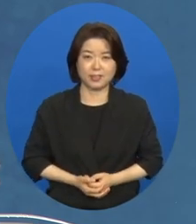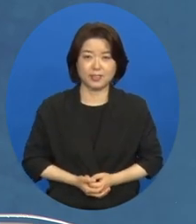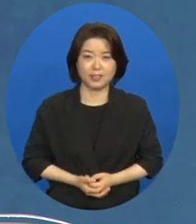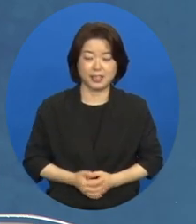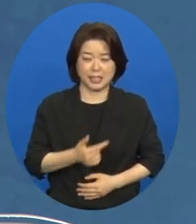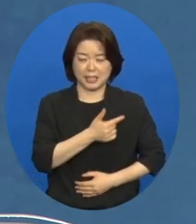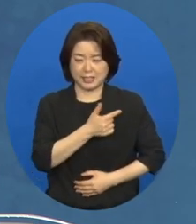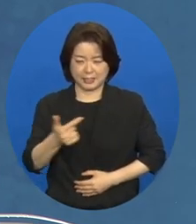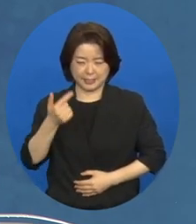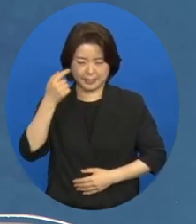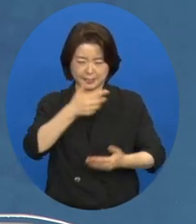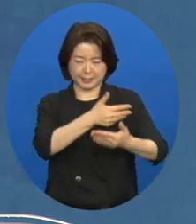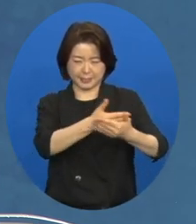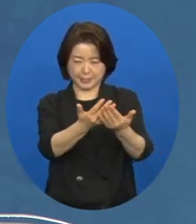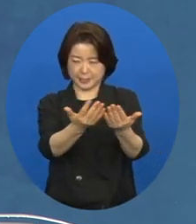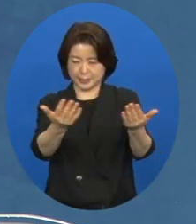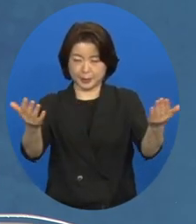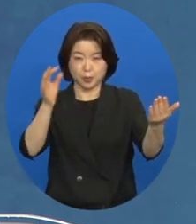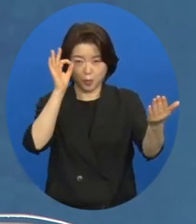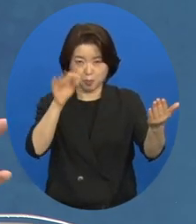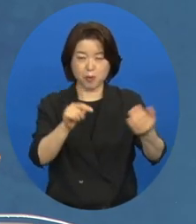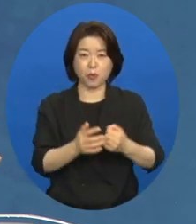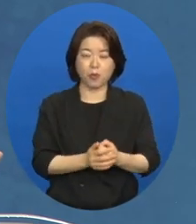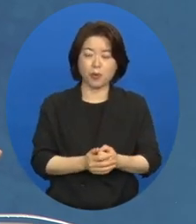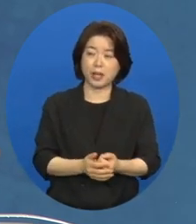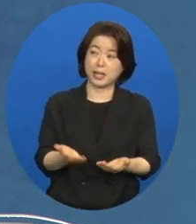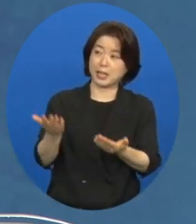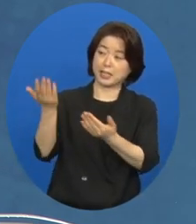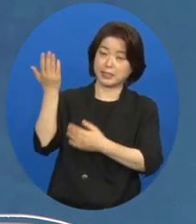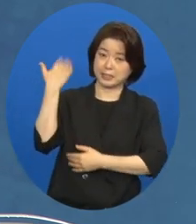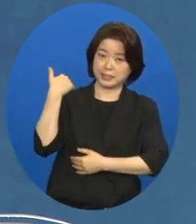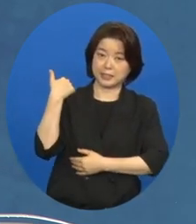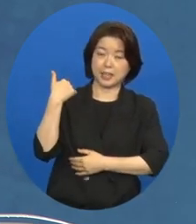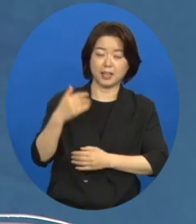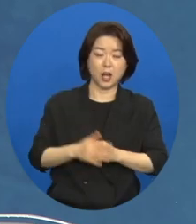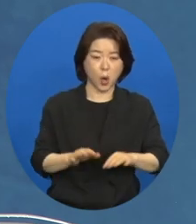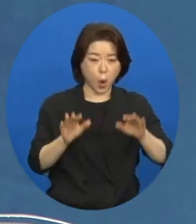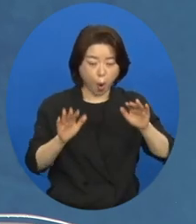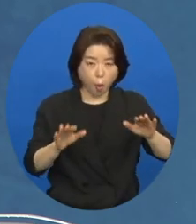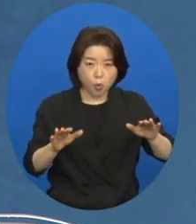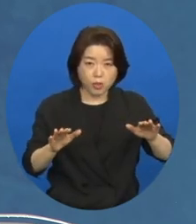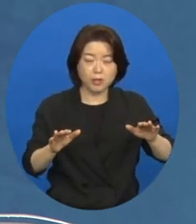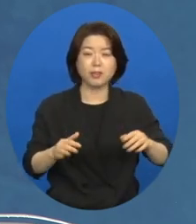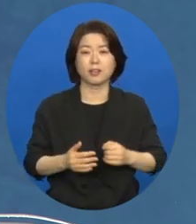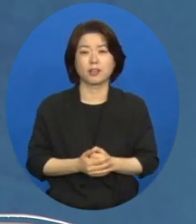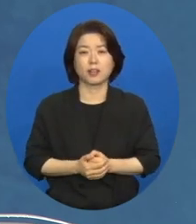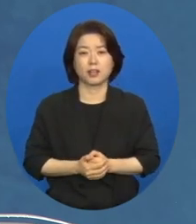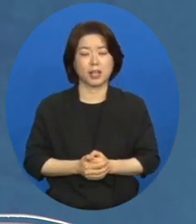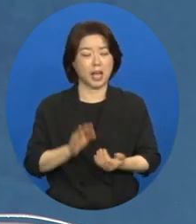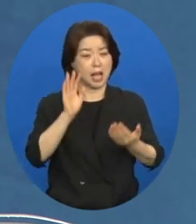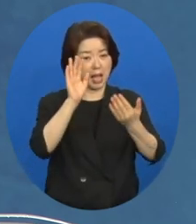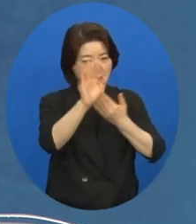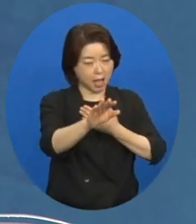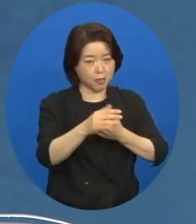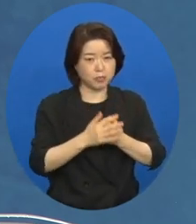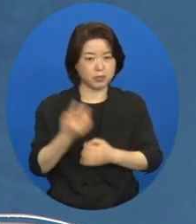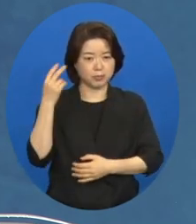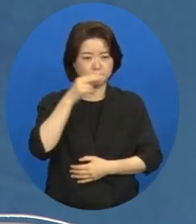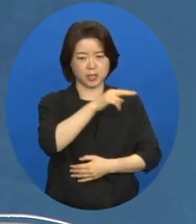큰 그림을 보면서 지나온 과거와 오늘이라는 현재와 미래를